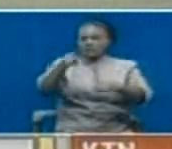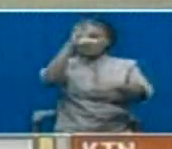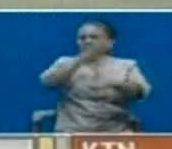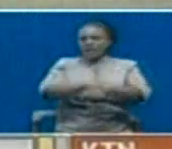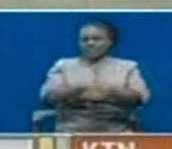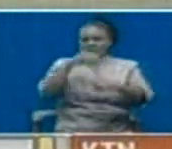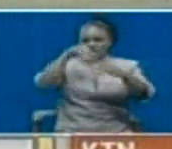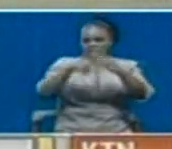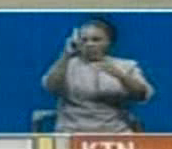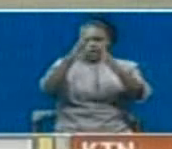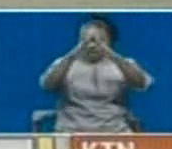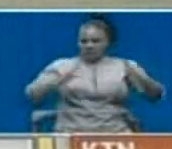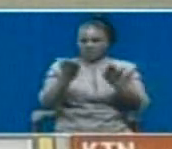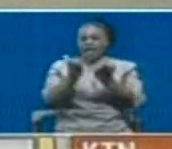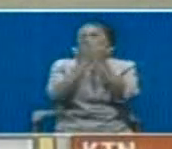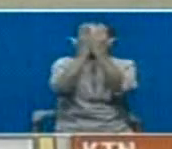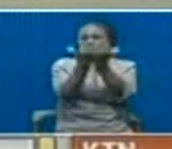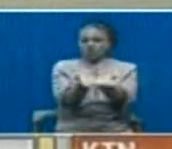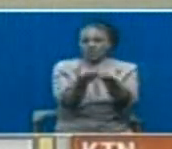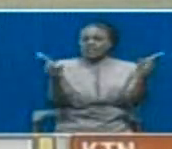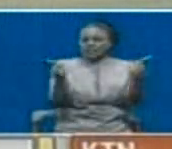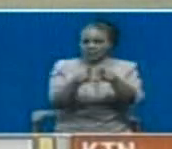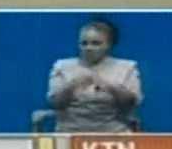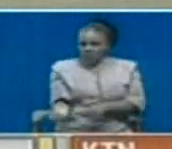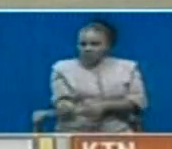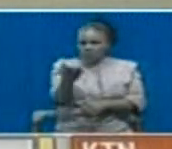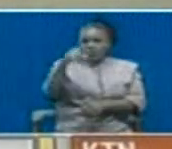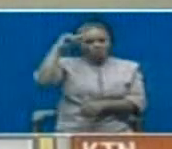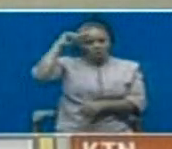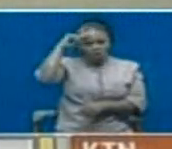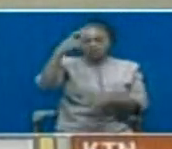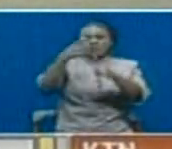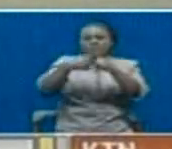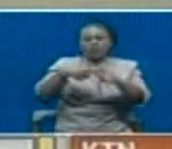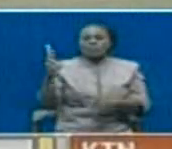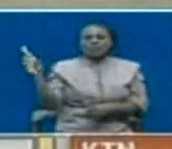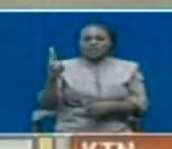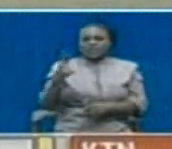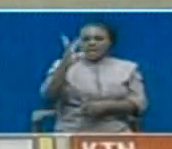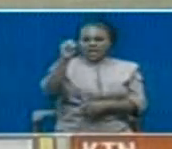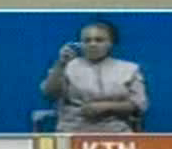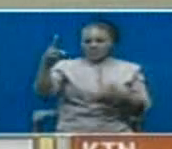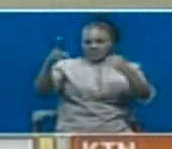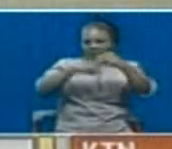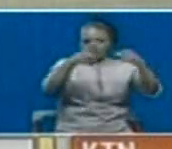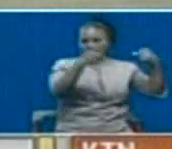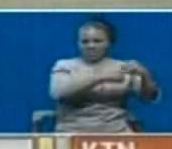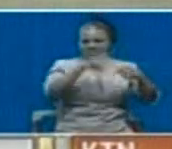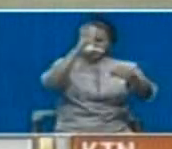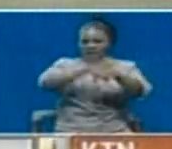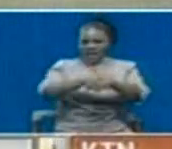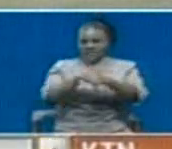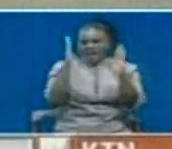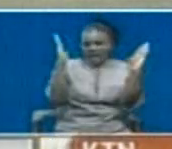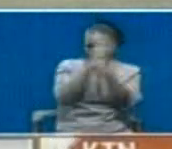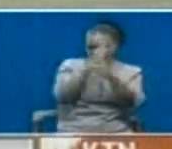ndani ya nyumba moja katika eneo la Likoni. Gruneti hilo lenye asili ya Urusi aina M77 lilipatikana